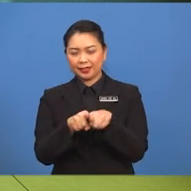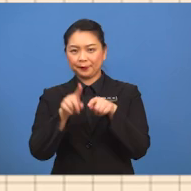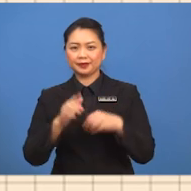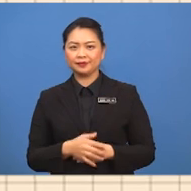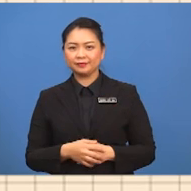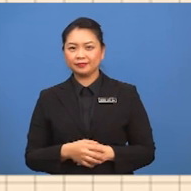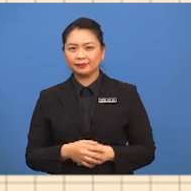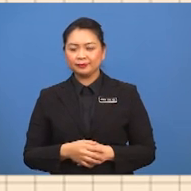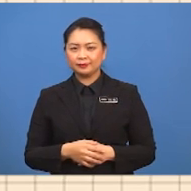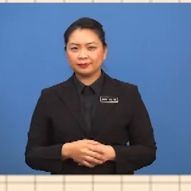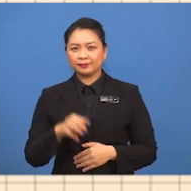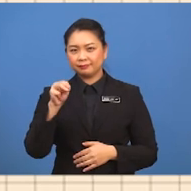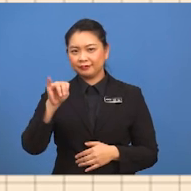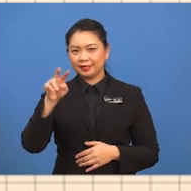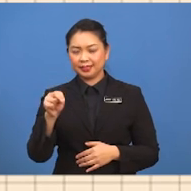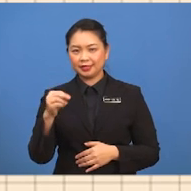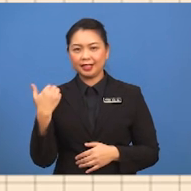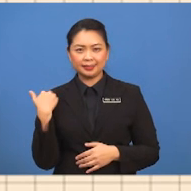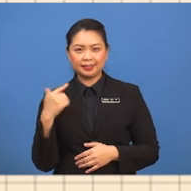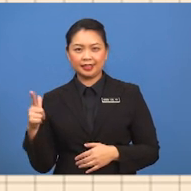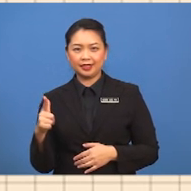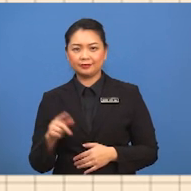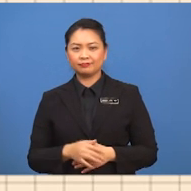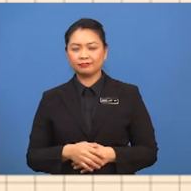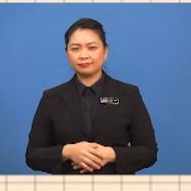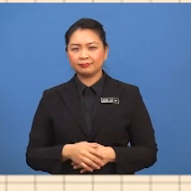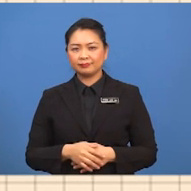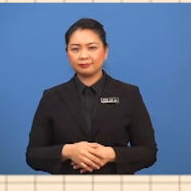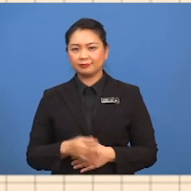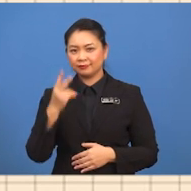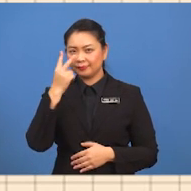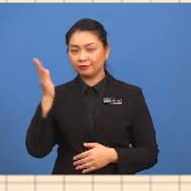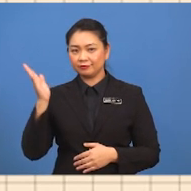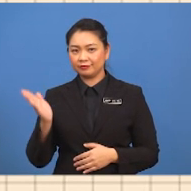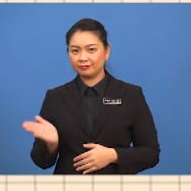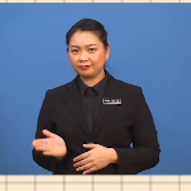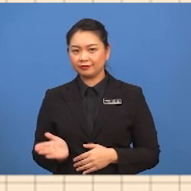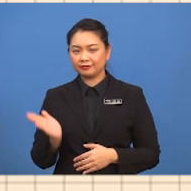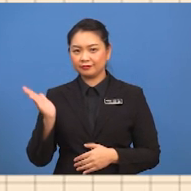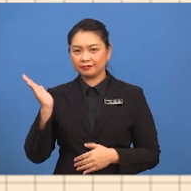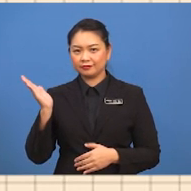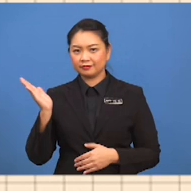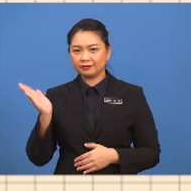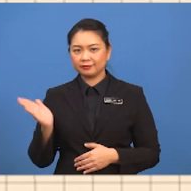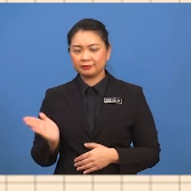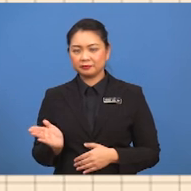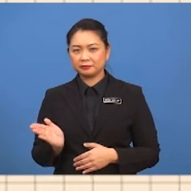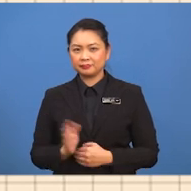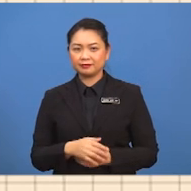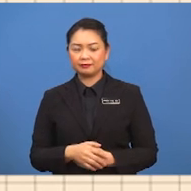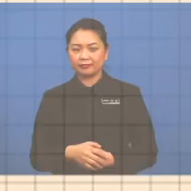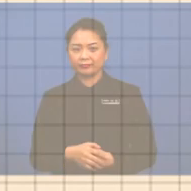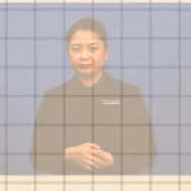bersama-sama. Min ialah 2 darab 30 kilogram tambah 4